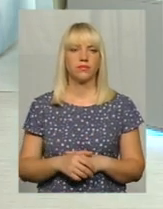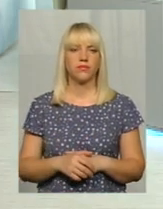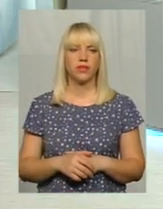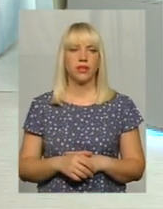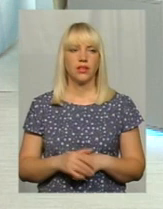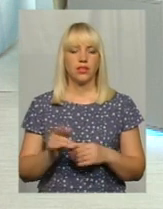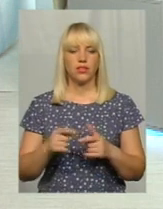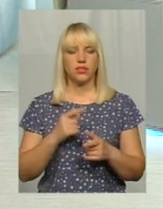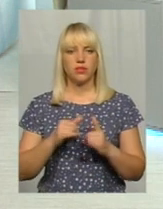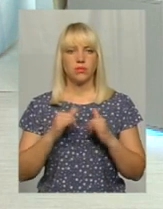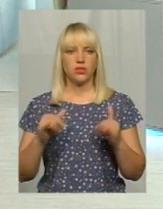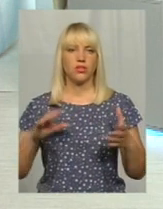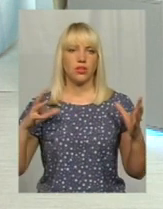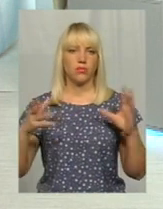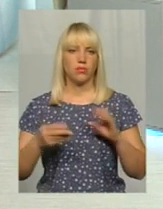збільшення обсягів